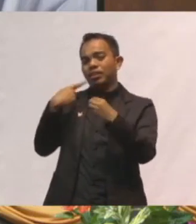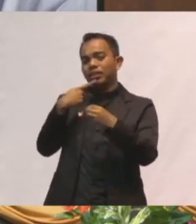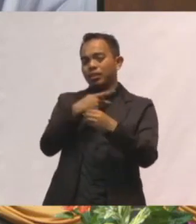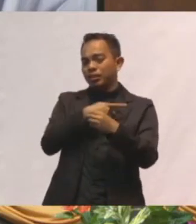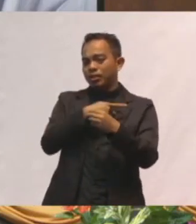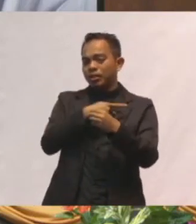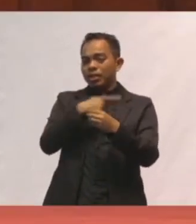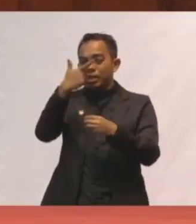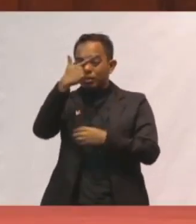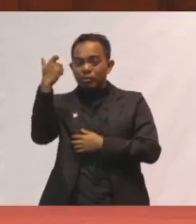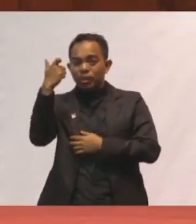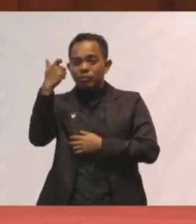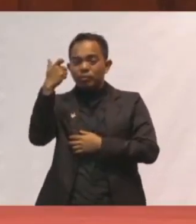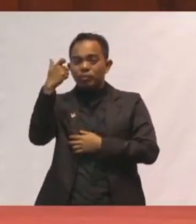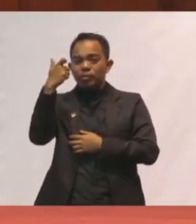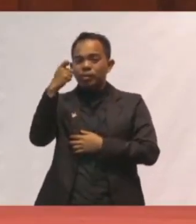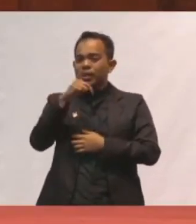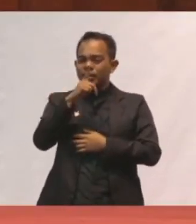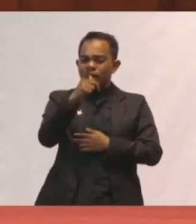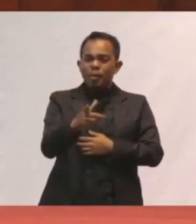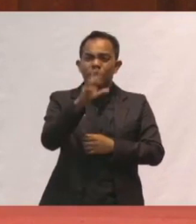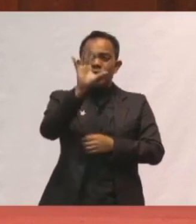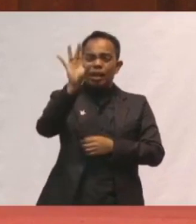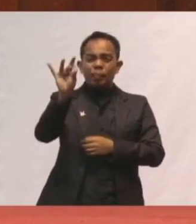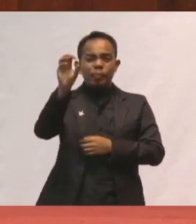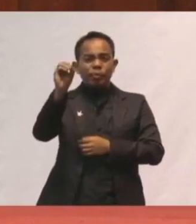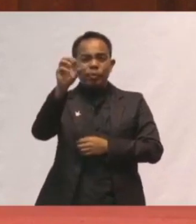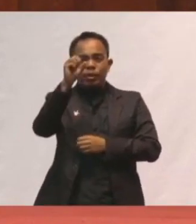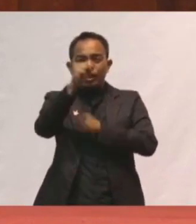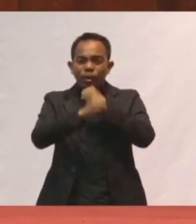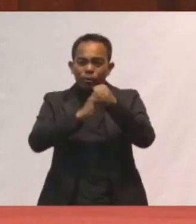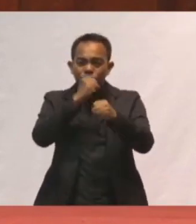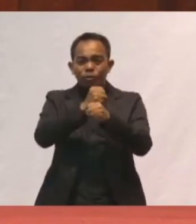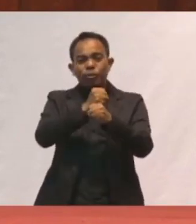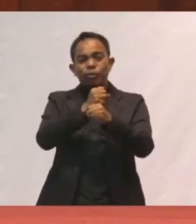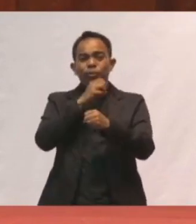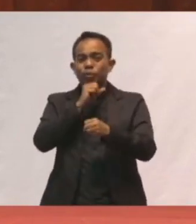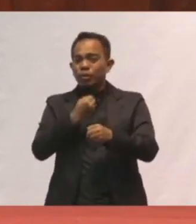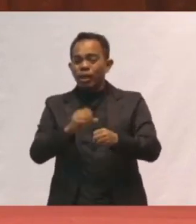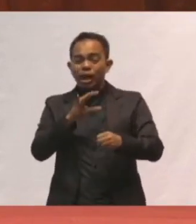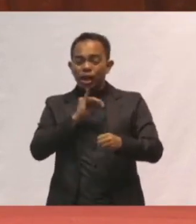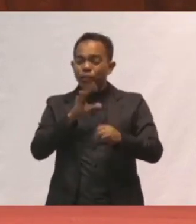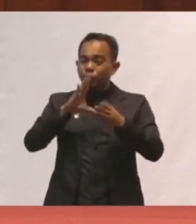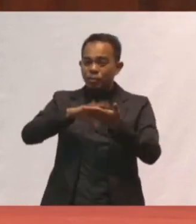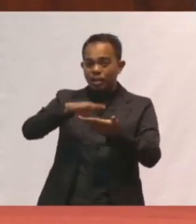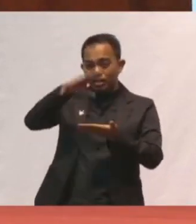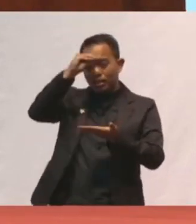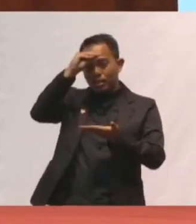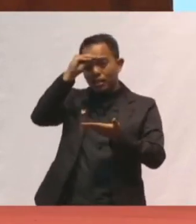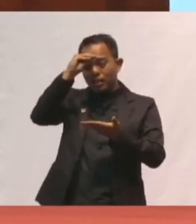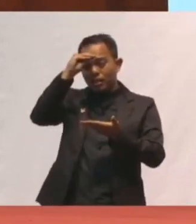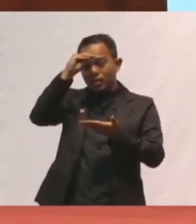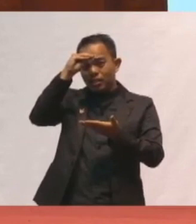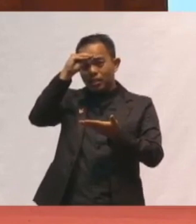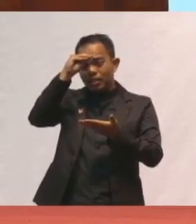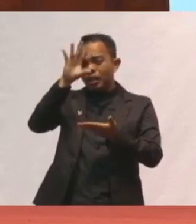Karena selama 80 tahun usiaku ini, aku telah belajar dengan